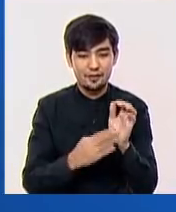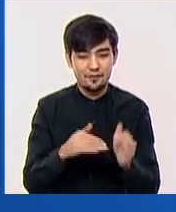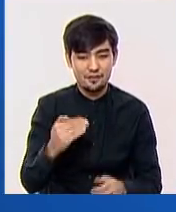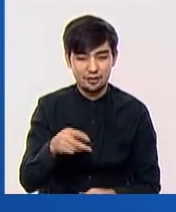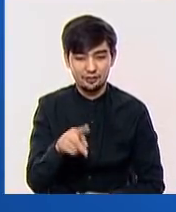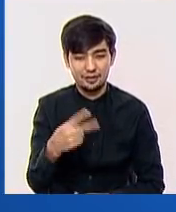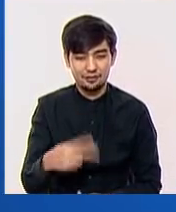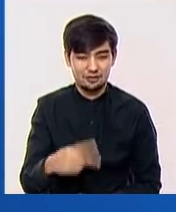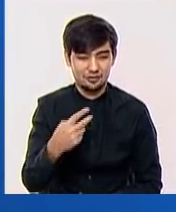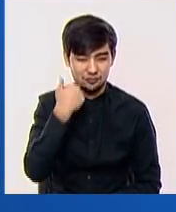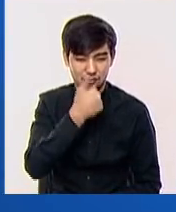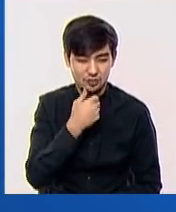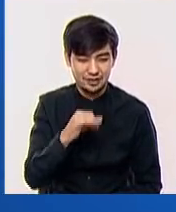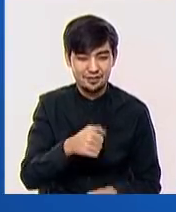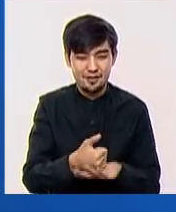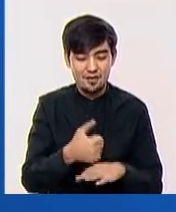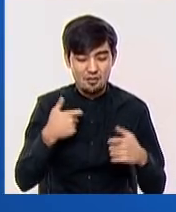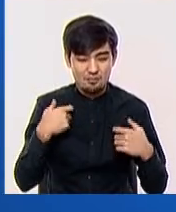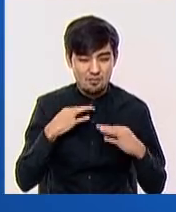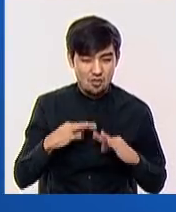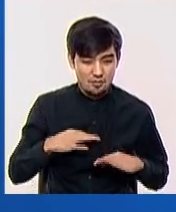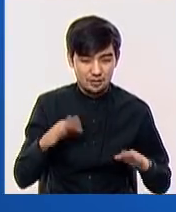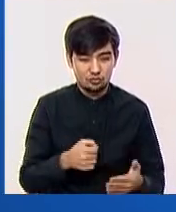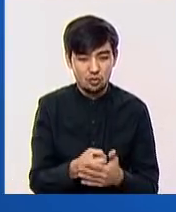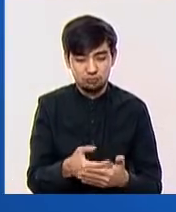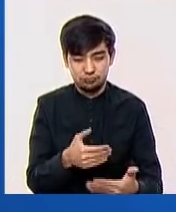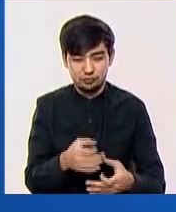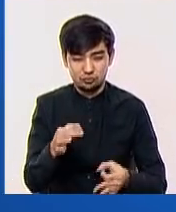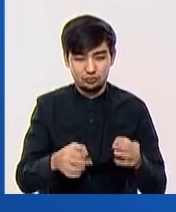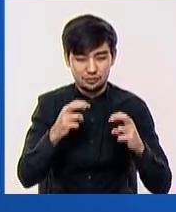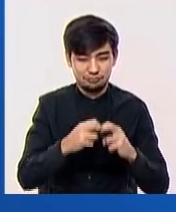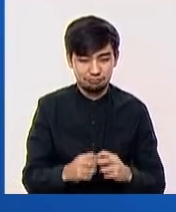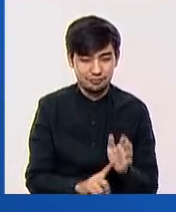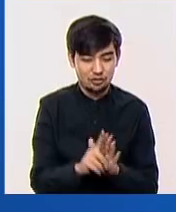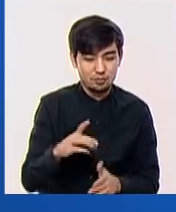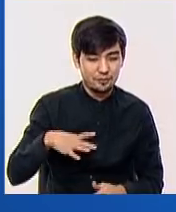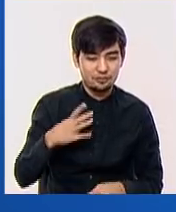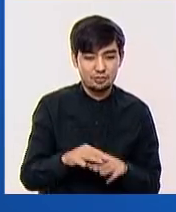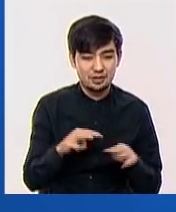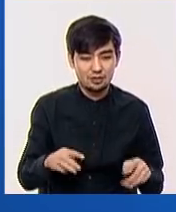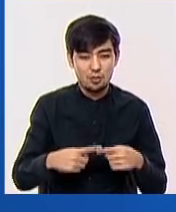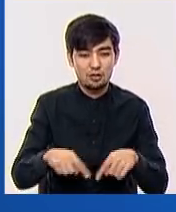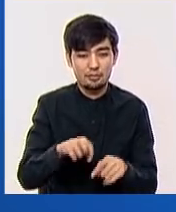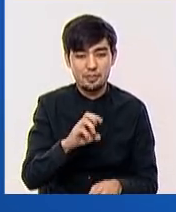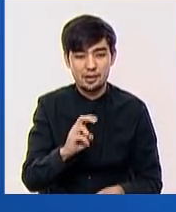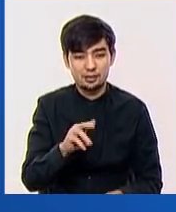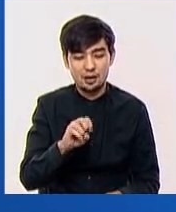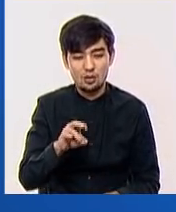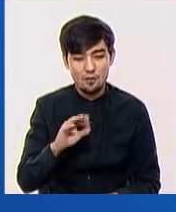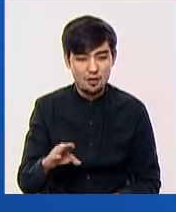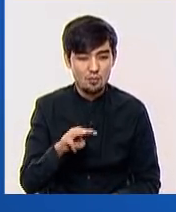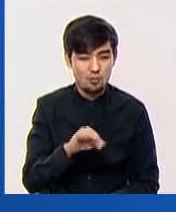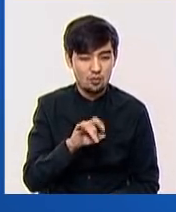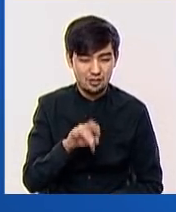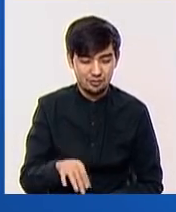19 февраля 2022 года Генеральной прокуратурой начато досудебное расследование в отношении бывшего министра обороны Бектанова Мурата Карибаевича